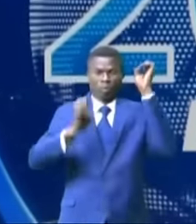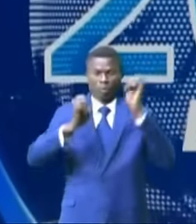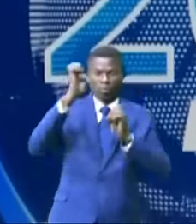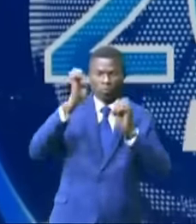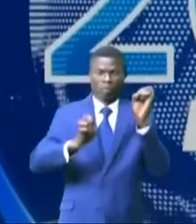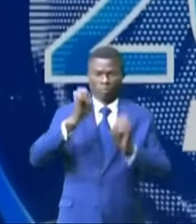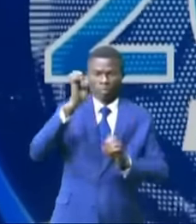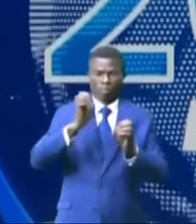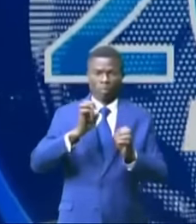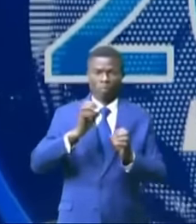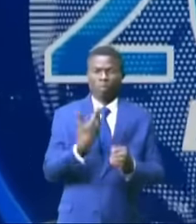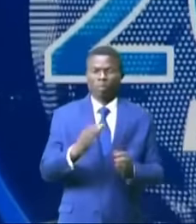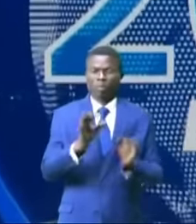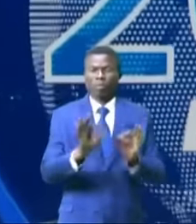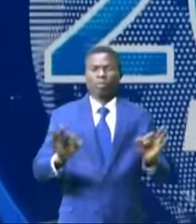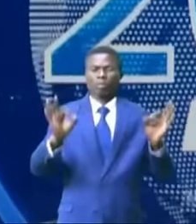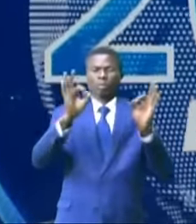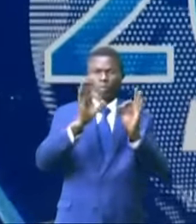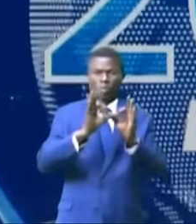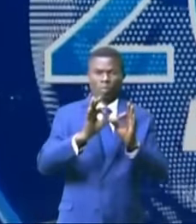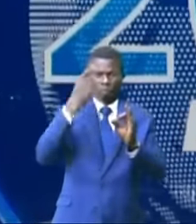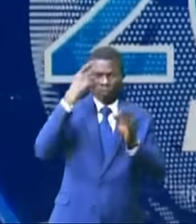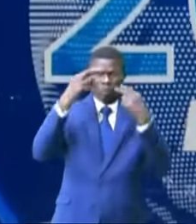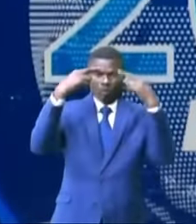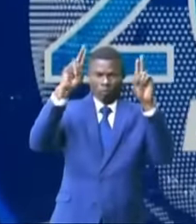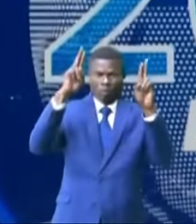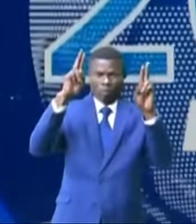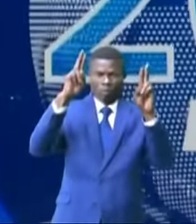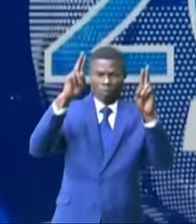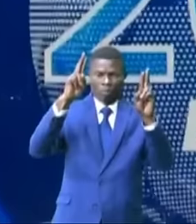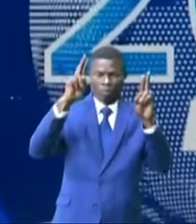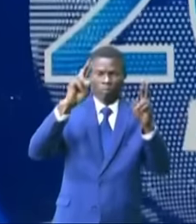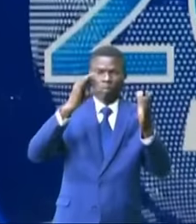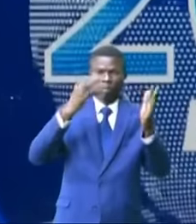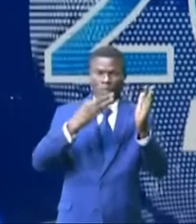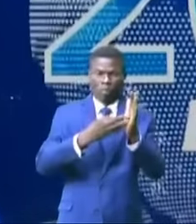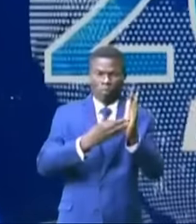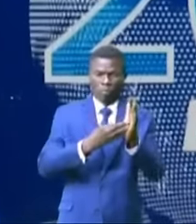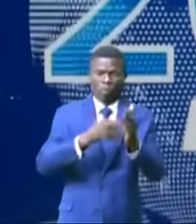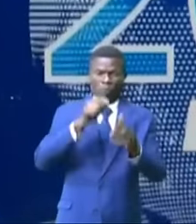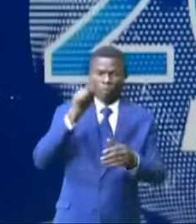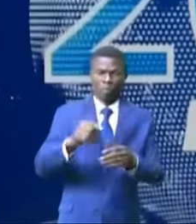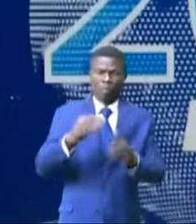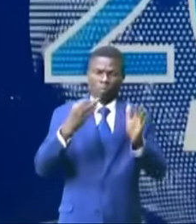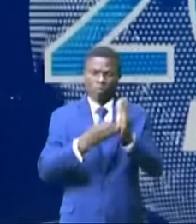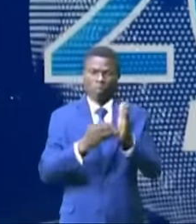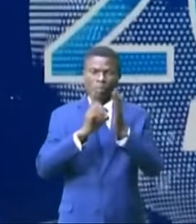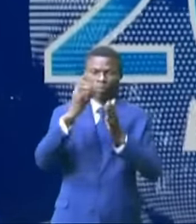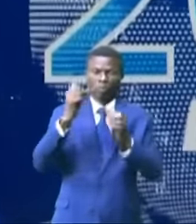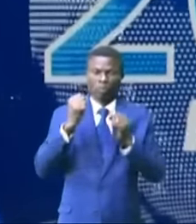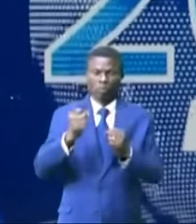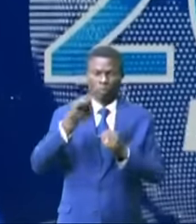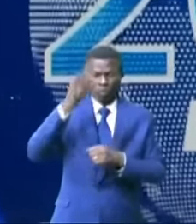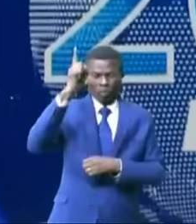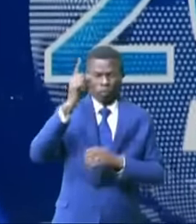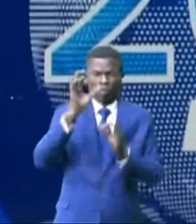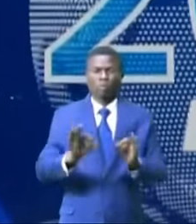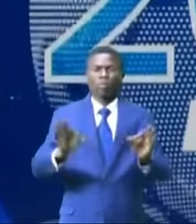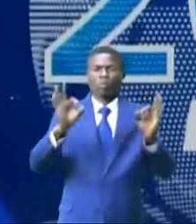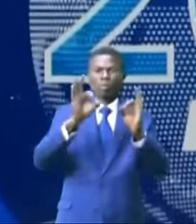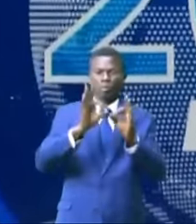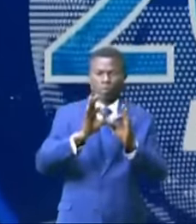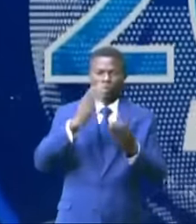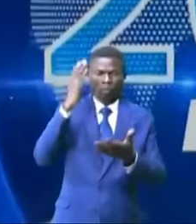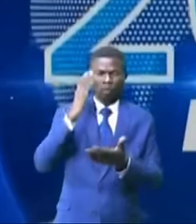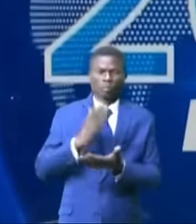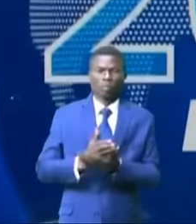en œuvre des priorités stratégiques pour l'atteinte de la cible 8.7 des objectifs de développement durable, priorité relative à la